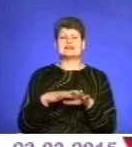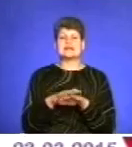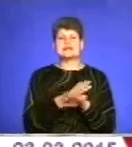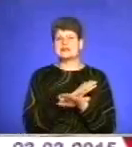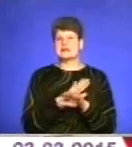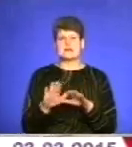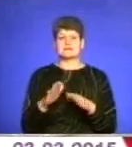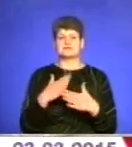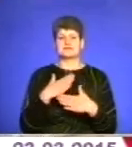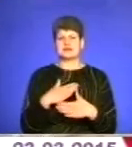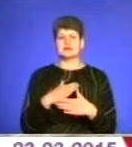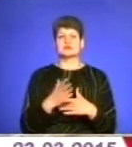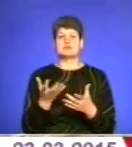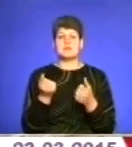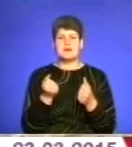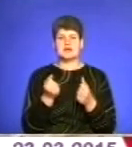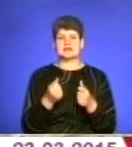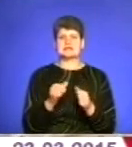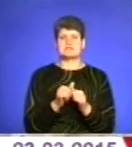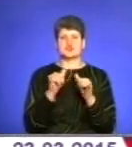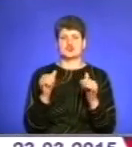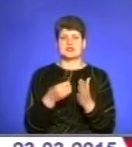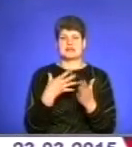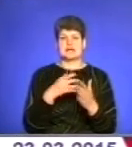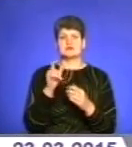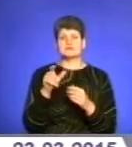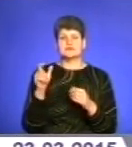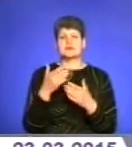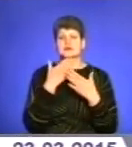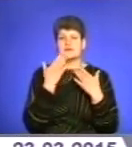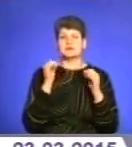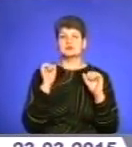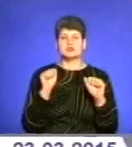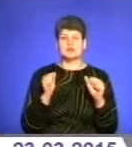схвально сприймає будь-яке зростання цін. Для громадян, які не матимуть змоги